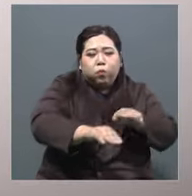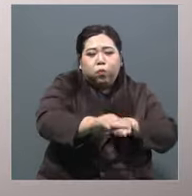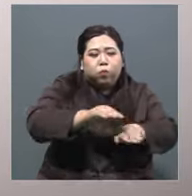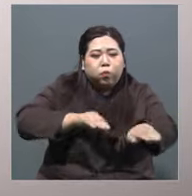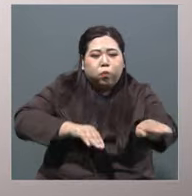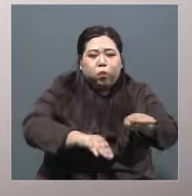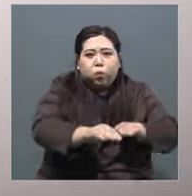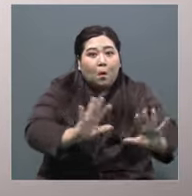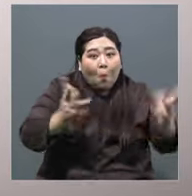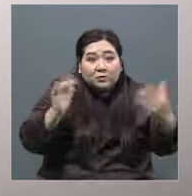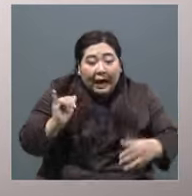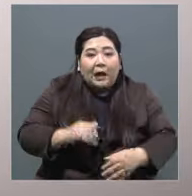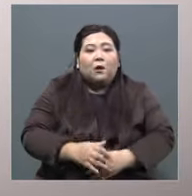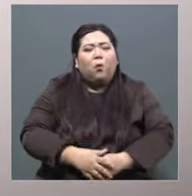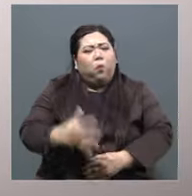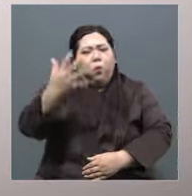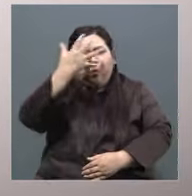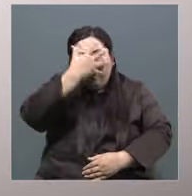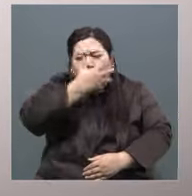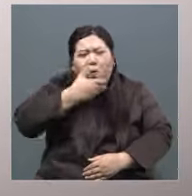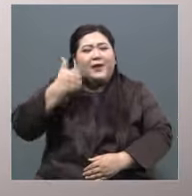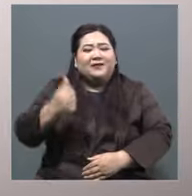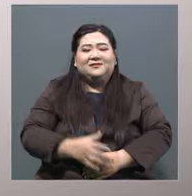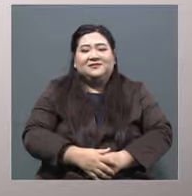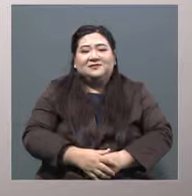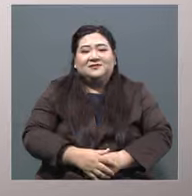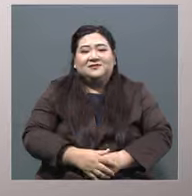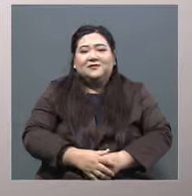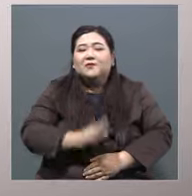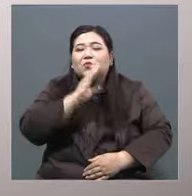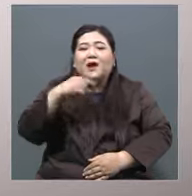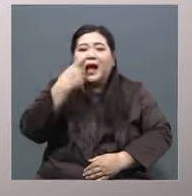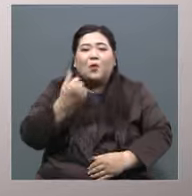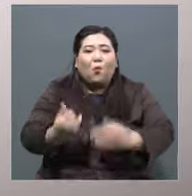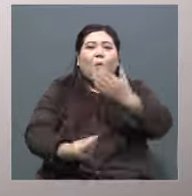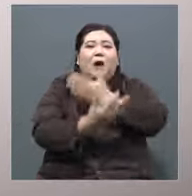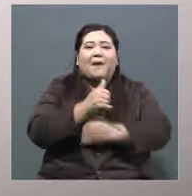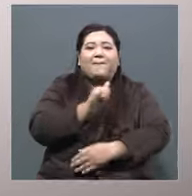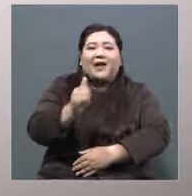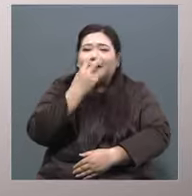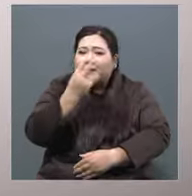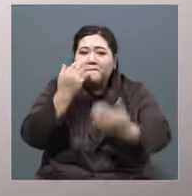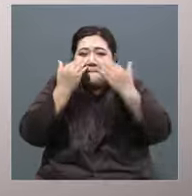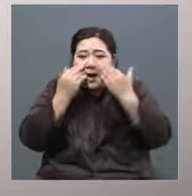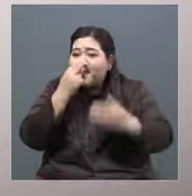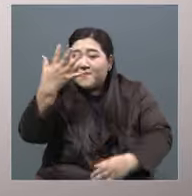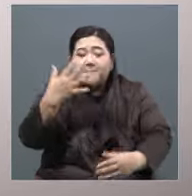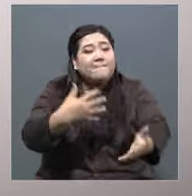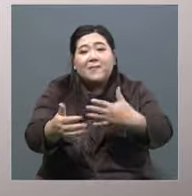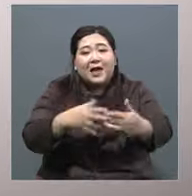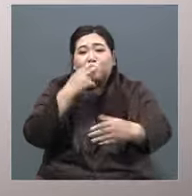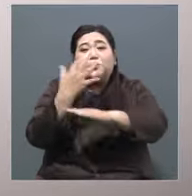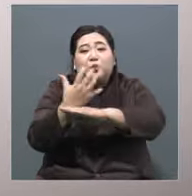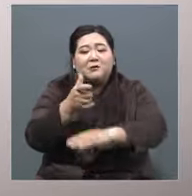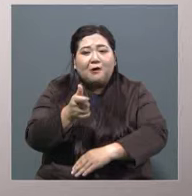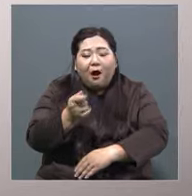จบข่าวค่ำใช่มั้ยคะแล้วก็งดงามงดงามจริงๆใครที่ไม่ได้ไปดูในพื้นที่ขนาดดูผ่านทางการถ่ายทอดสดยังชื่นชมกันปาก